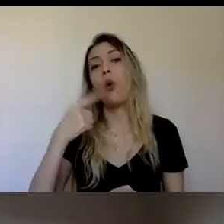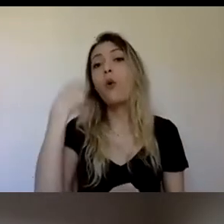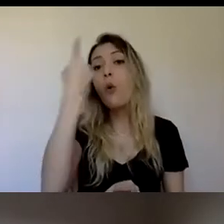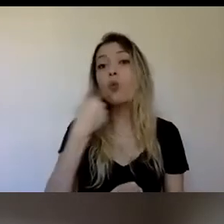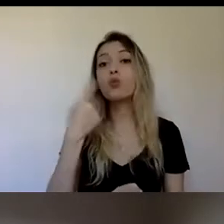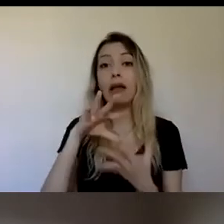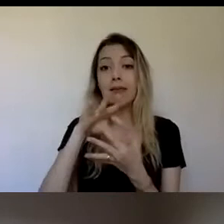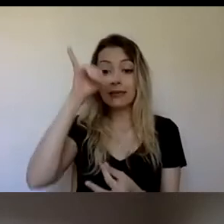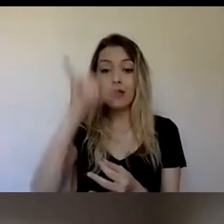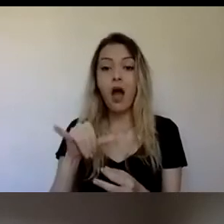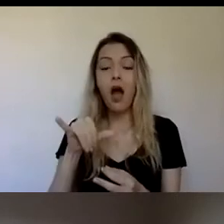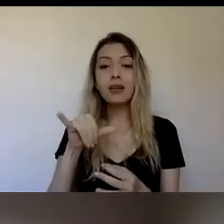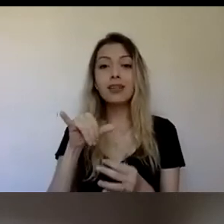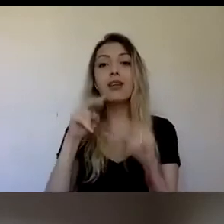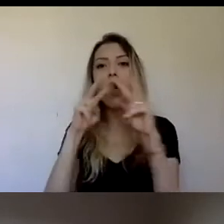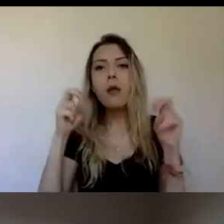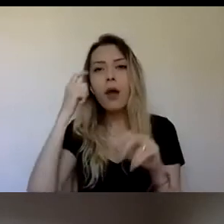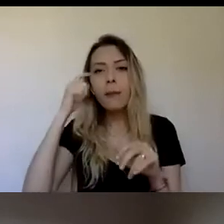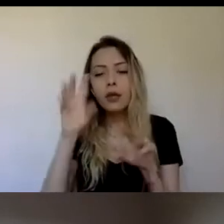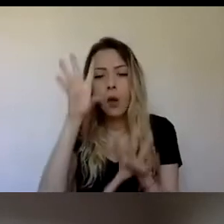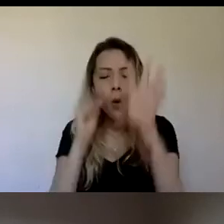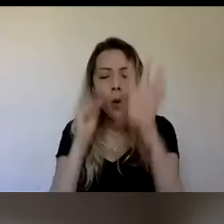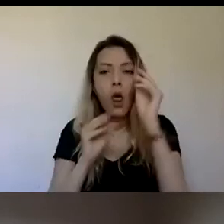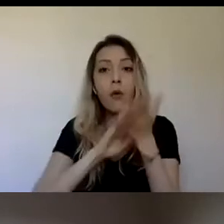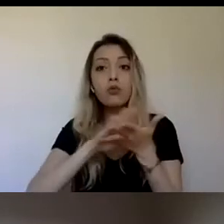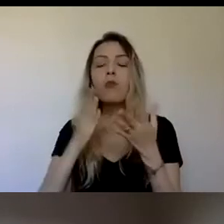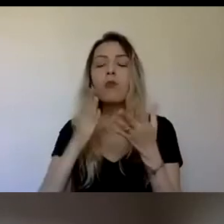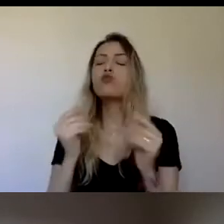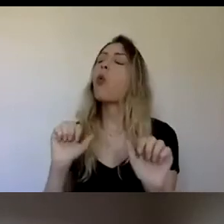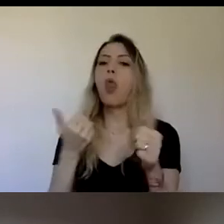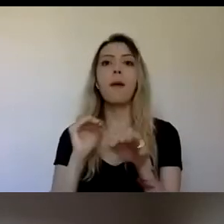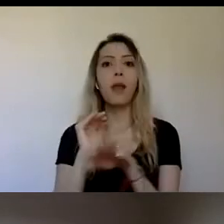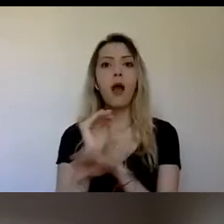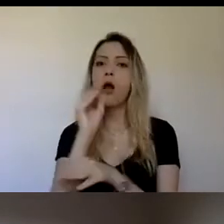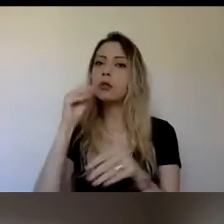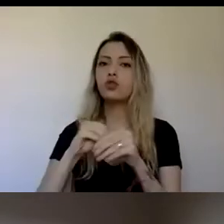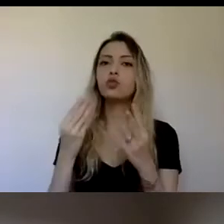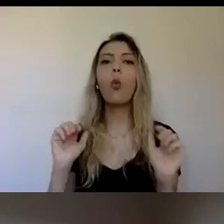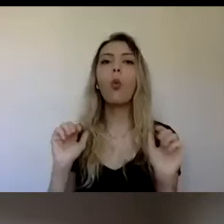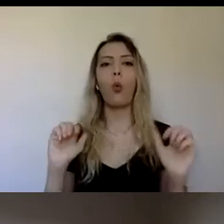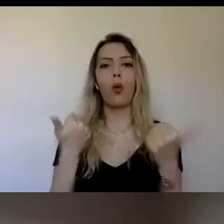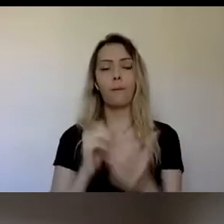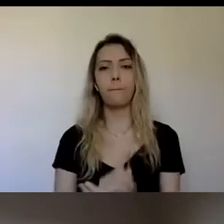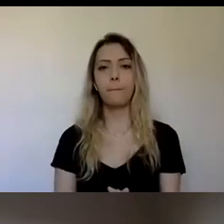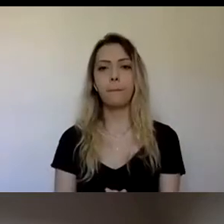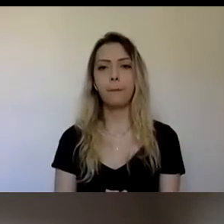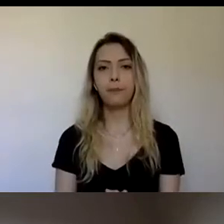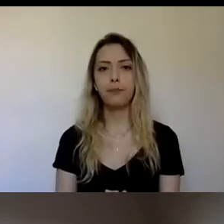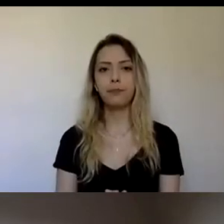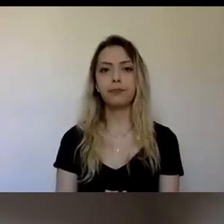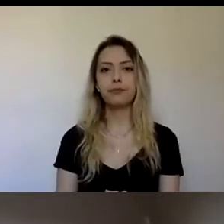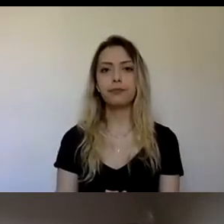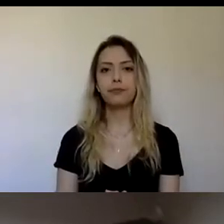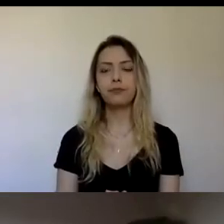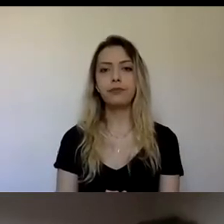izleme hayati bir öneme sahip aslında. Ve bu çerçevede de